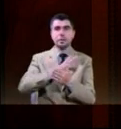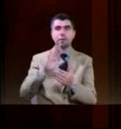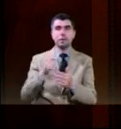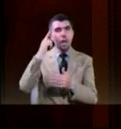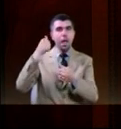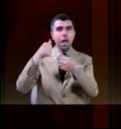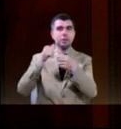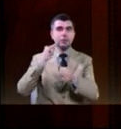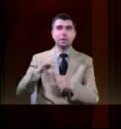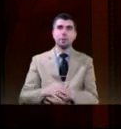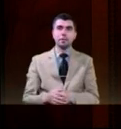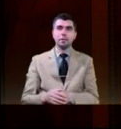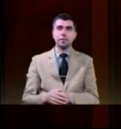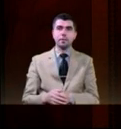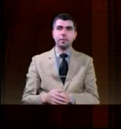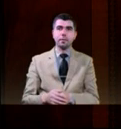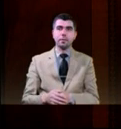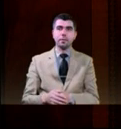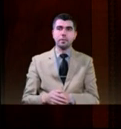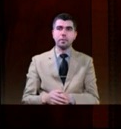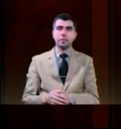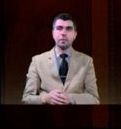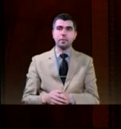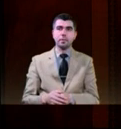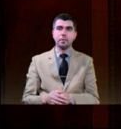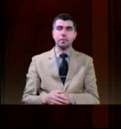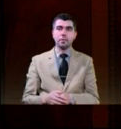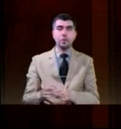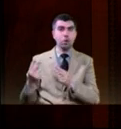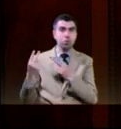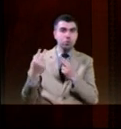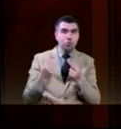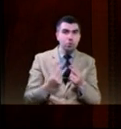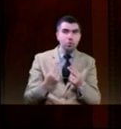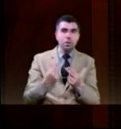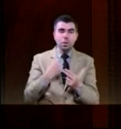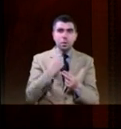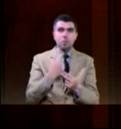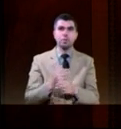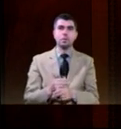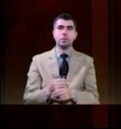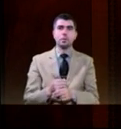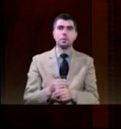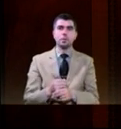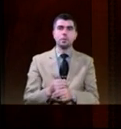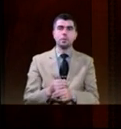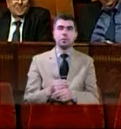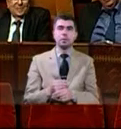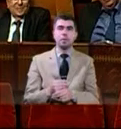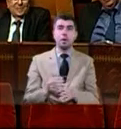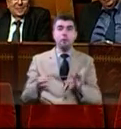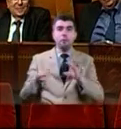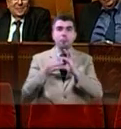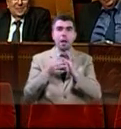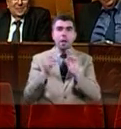حافظه التفاصيل ديالو حافظه. جا لعندي الله يخليك مدام الله يخليك البنك